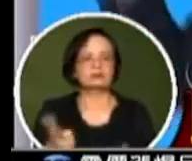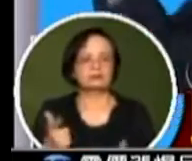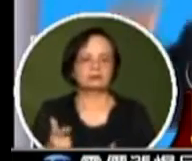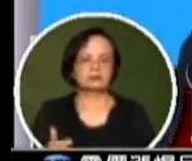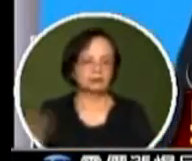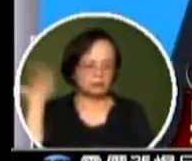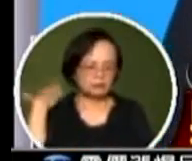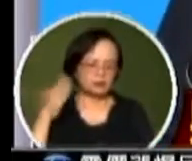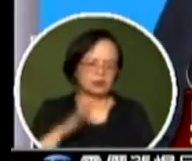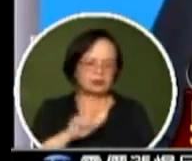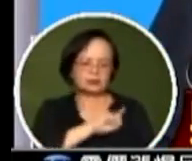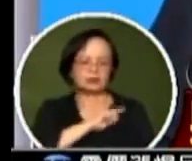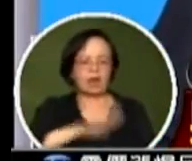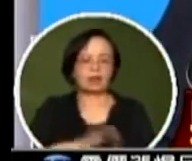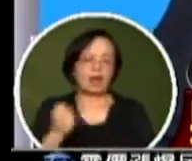力，结果伊讲是迄、